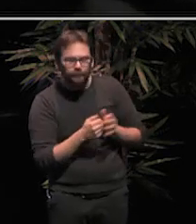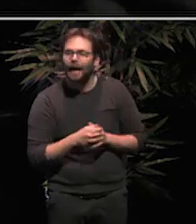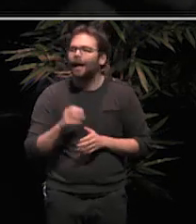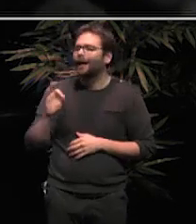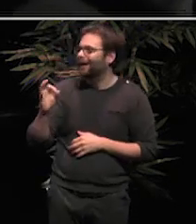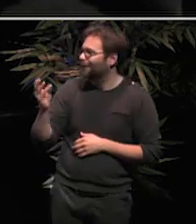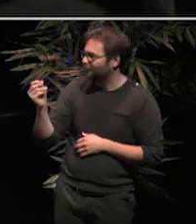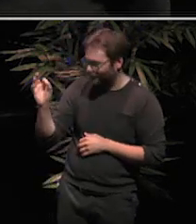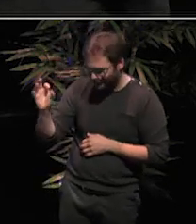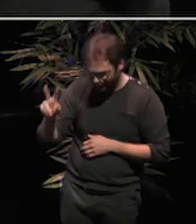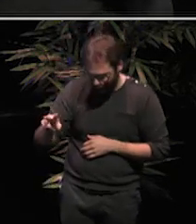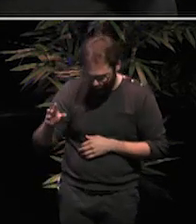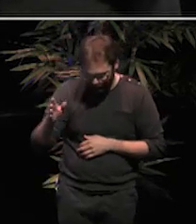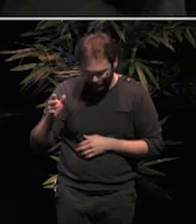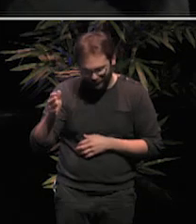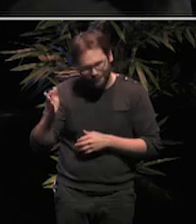donc effectivement, c'était